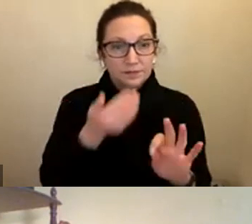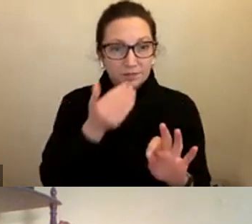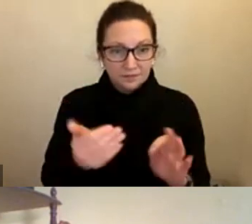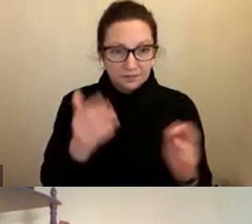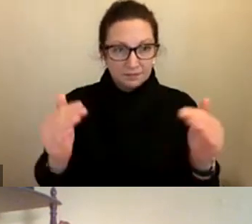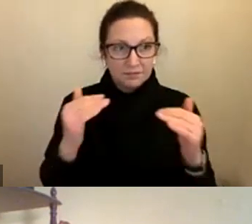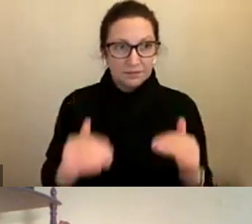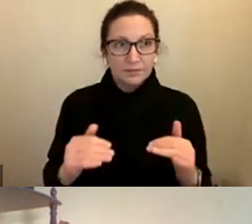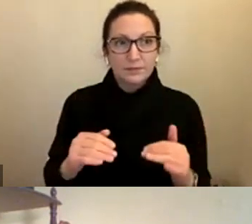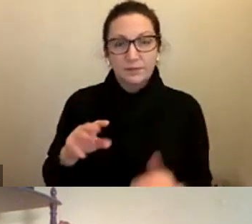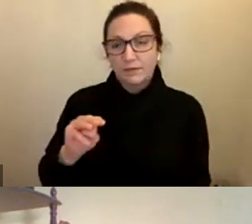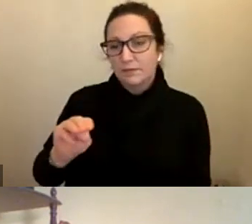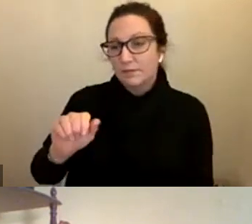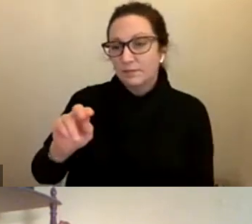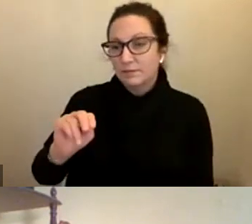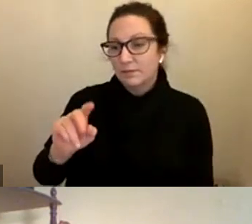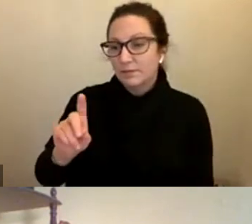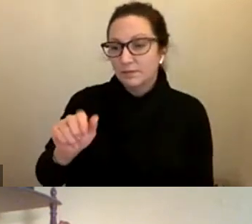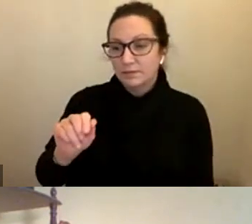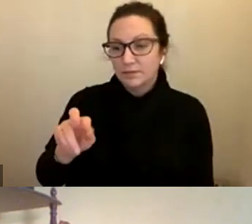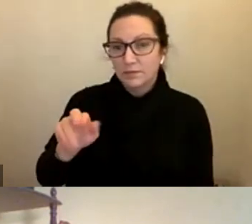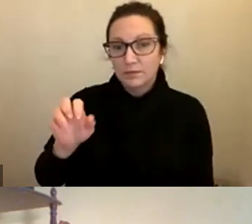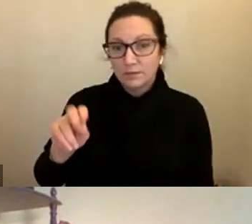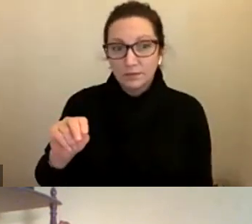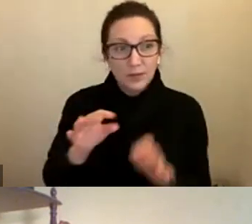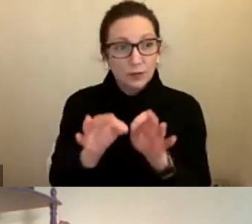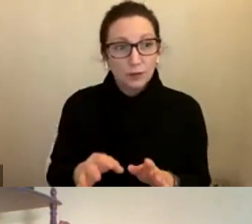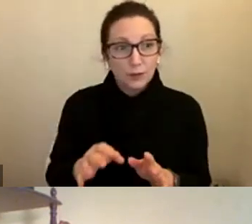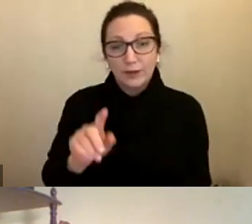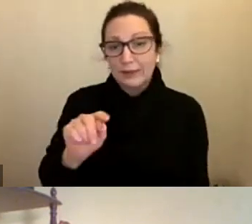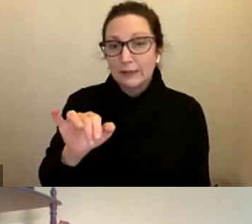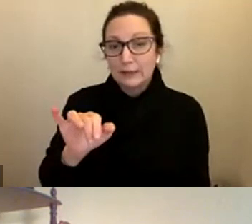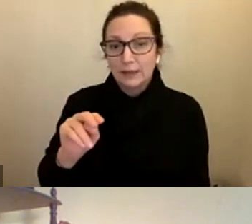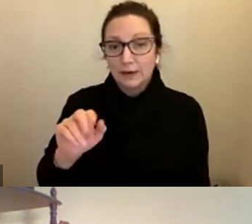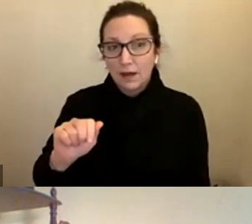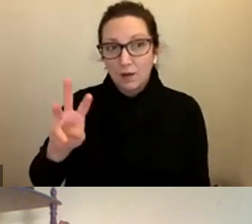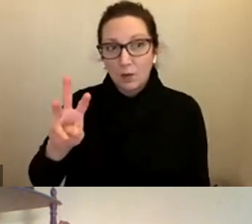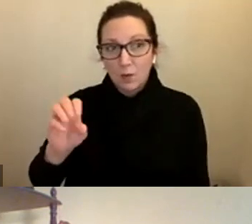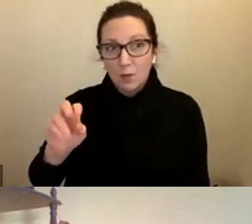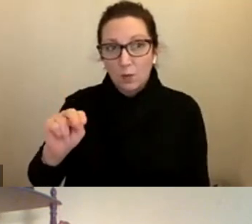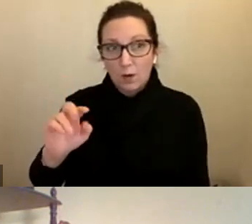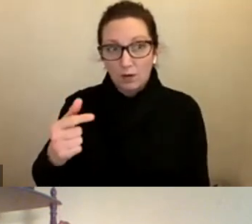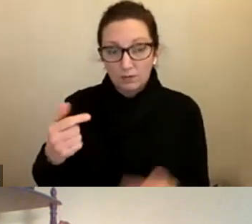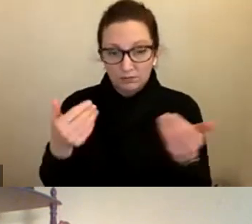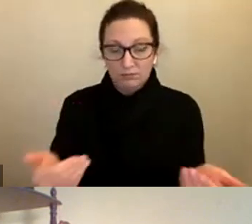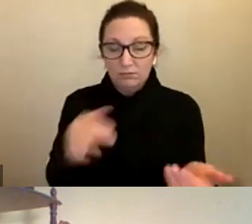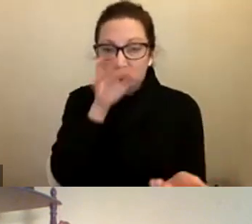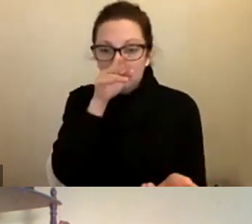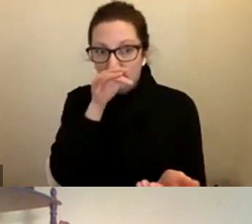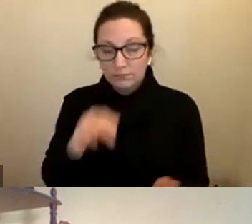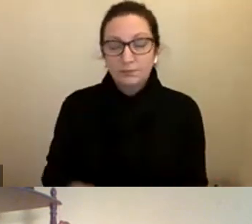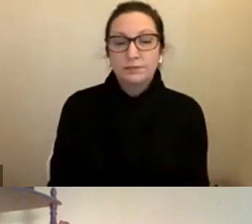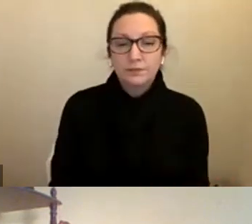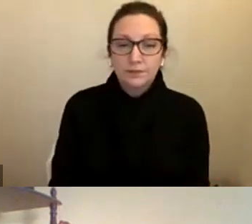you. Our Mandarin interpreter is Tina Wong. Ms. Wong, will you give the instructions, please? Thank you.